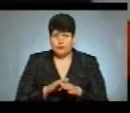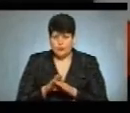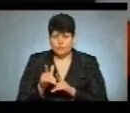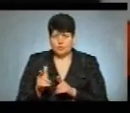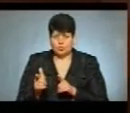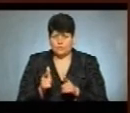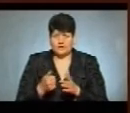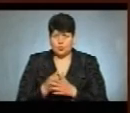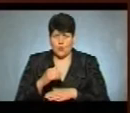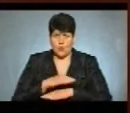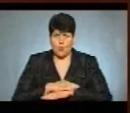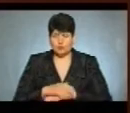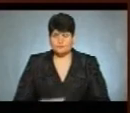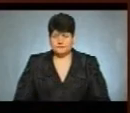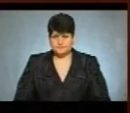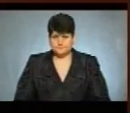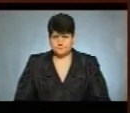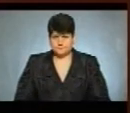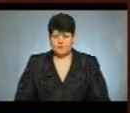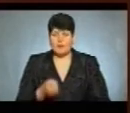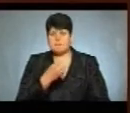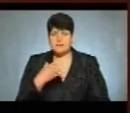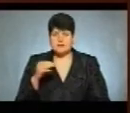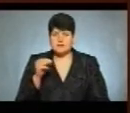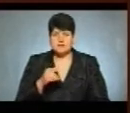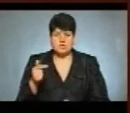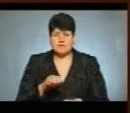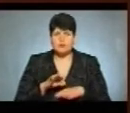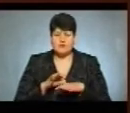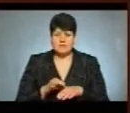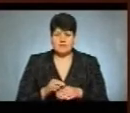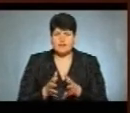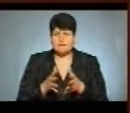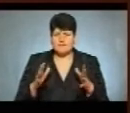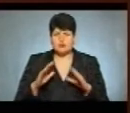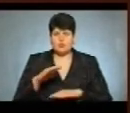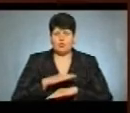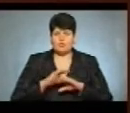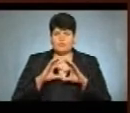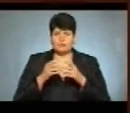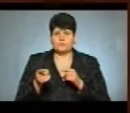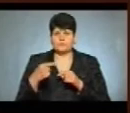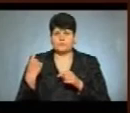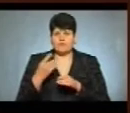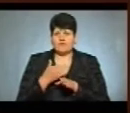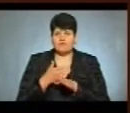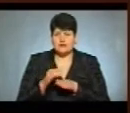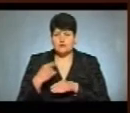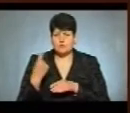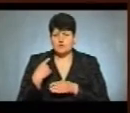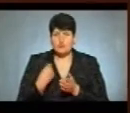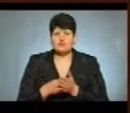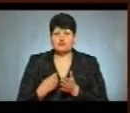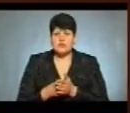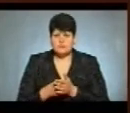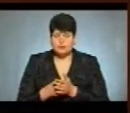готувати до уроку. 15 тисяч гривень на проведення найбільшого уроку у світі на Тернопільщині виділять з обласного